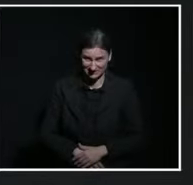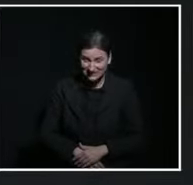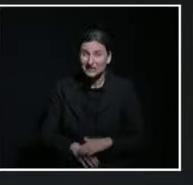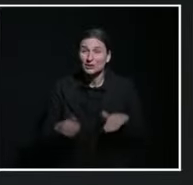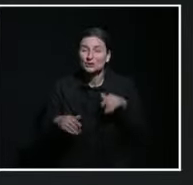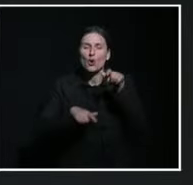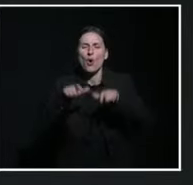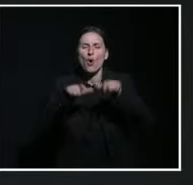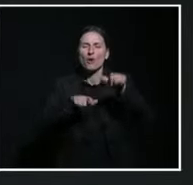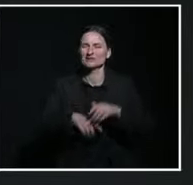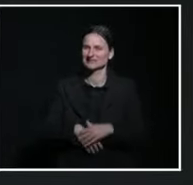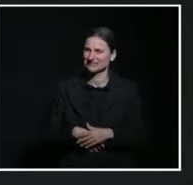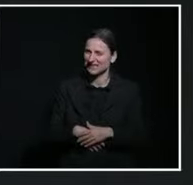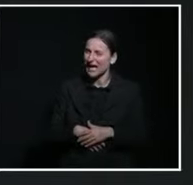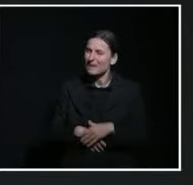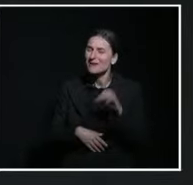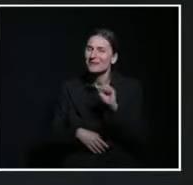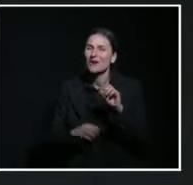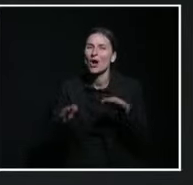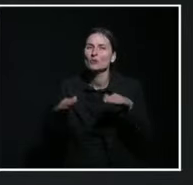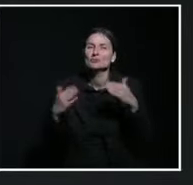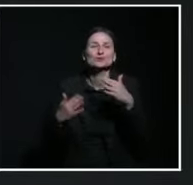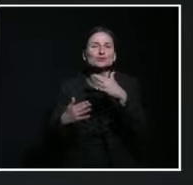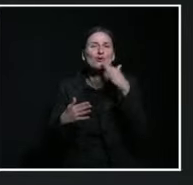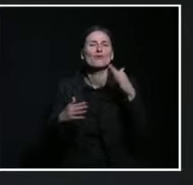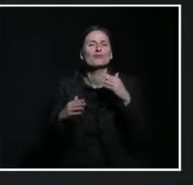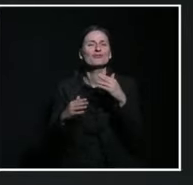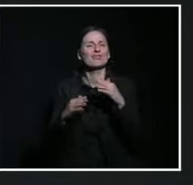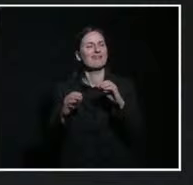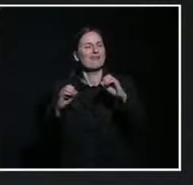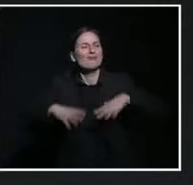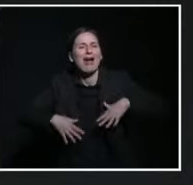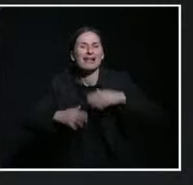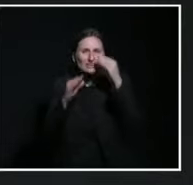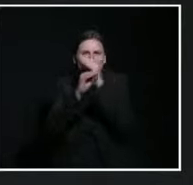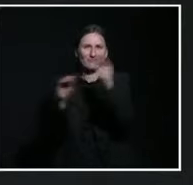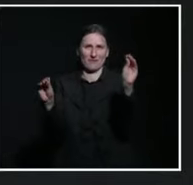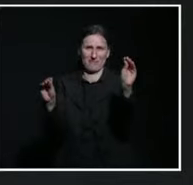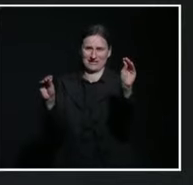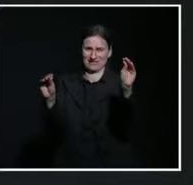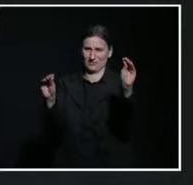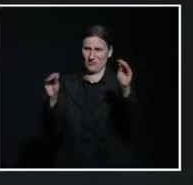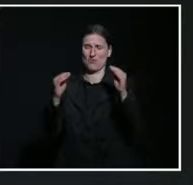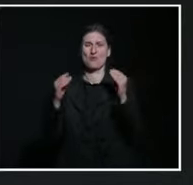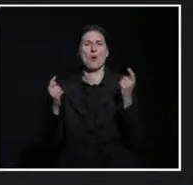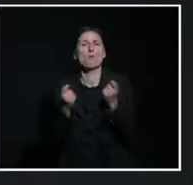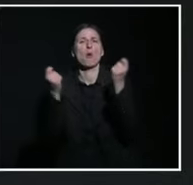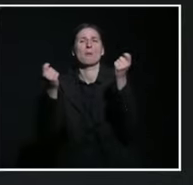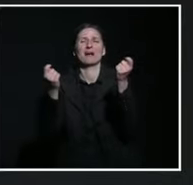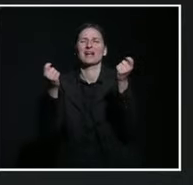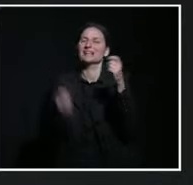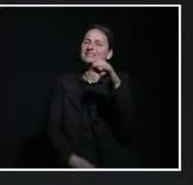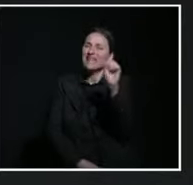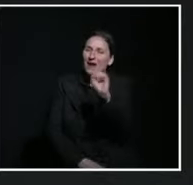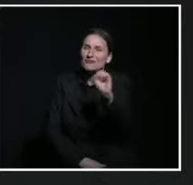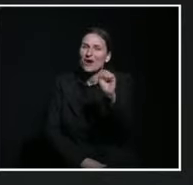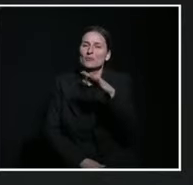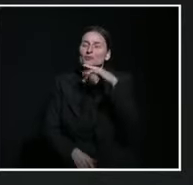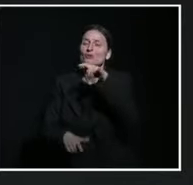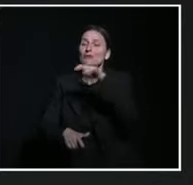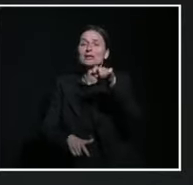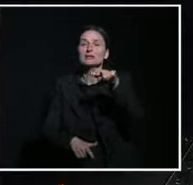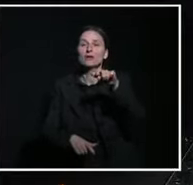Warum verfangen diese Desinformation und diese Propaganda von populistischen und extremistischen Kräften bei so